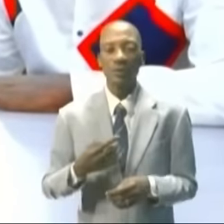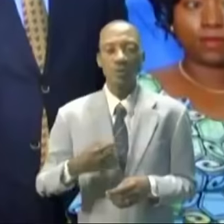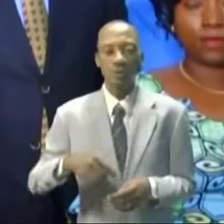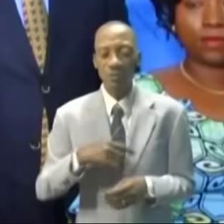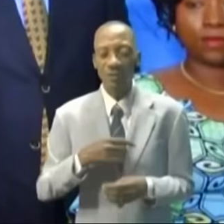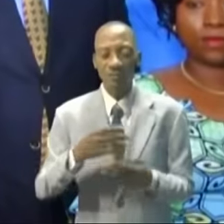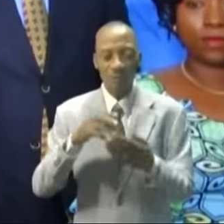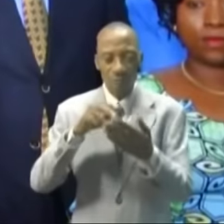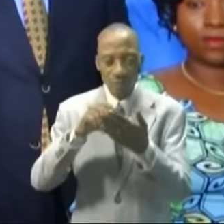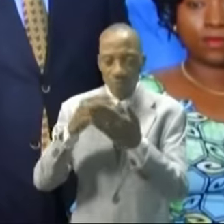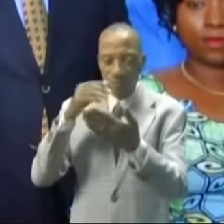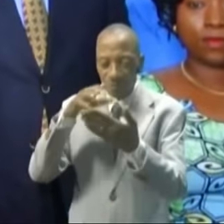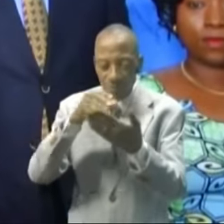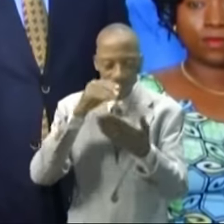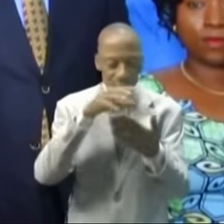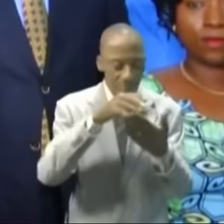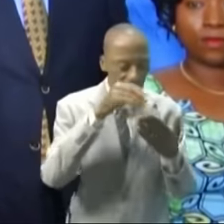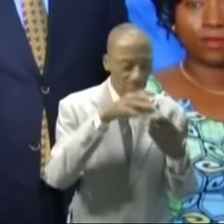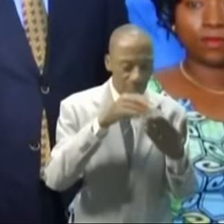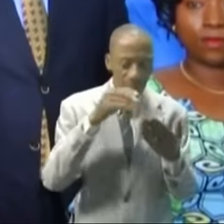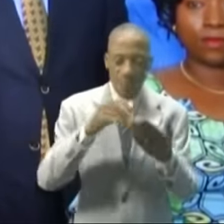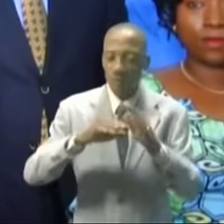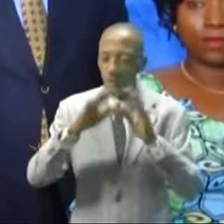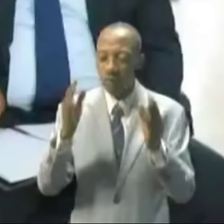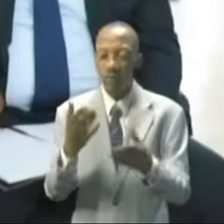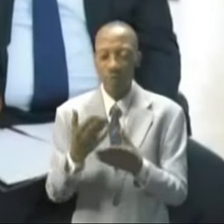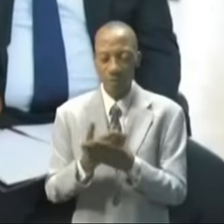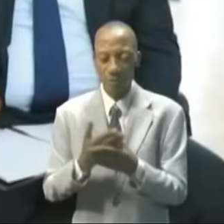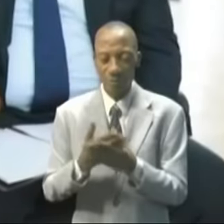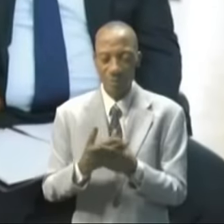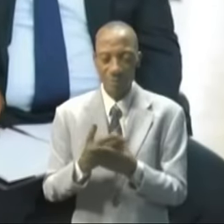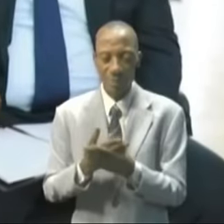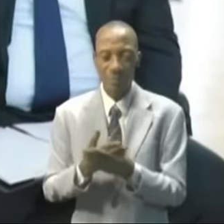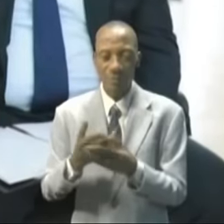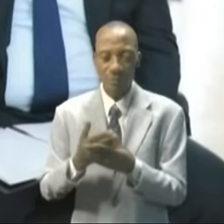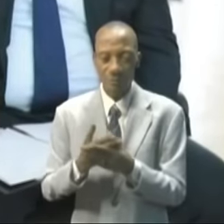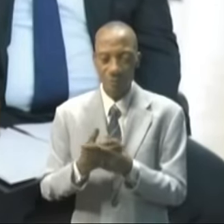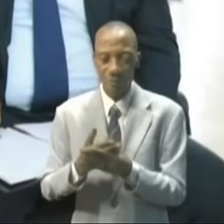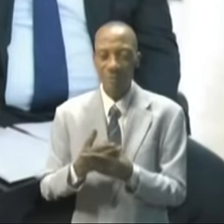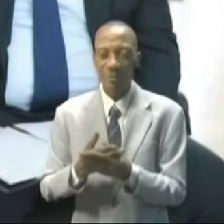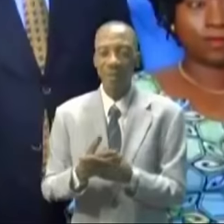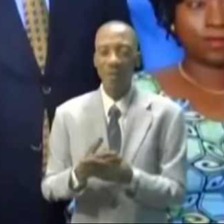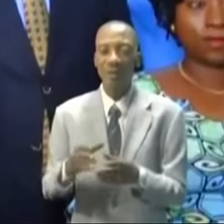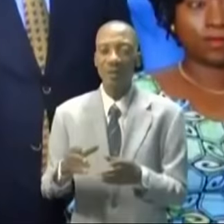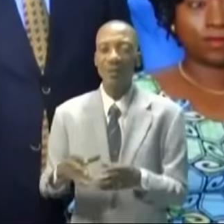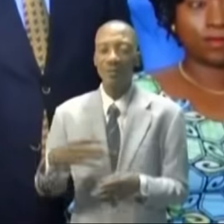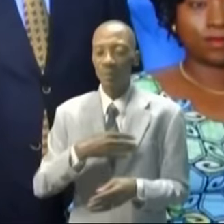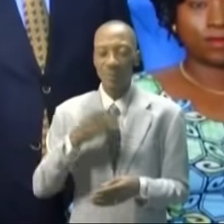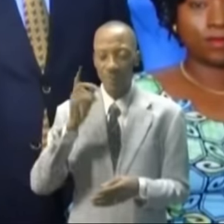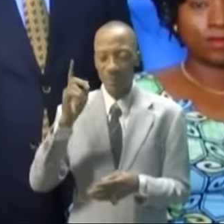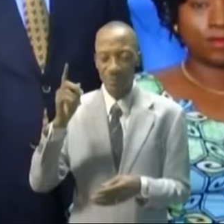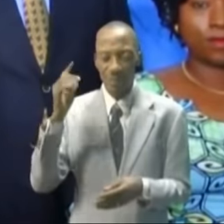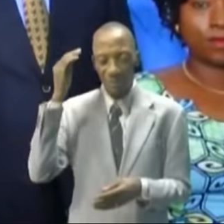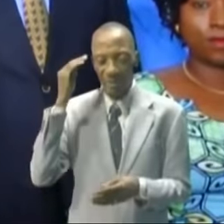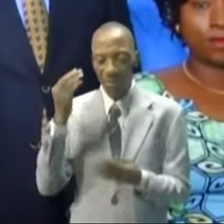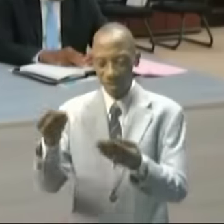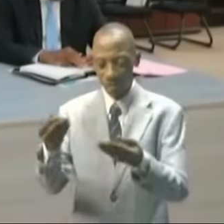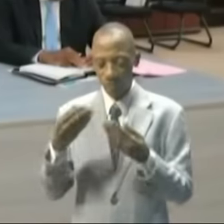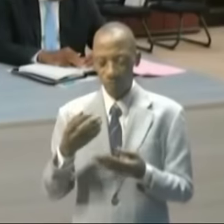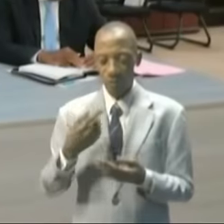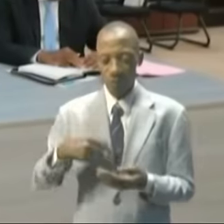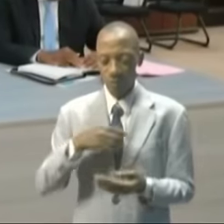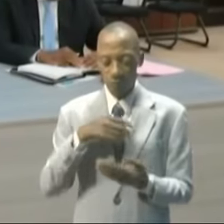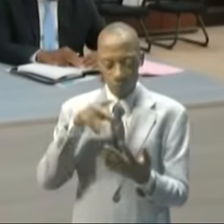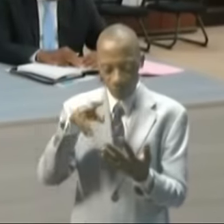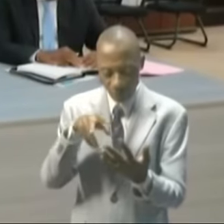connaissance du document qui nous sera transmis par Madame la Première ministre, par le biais du bureau,